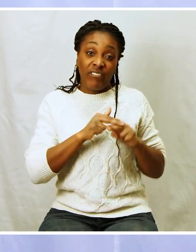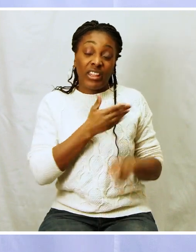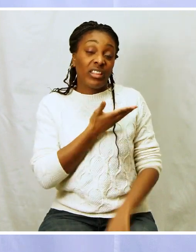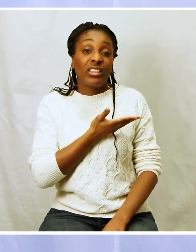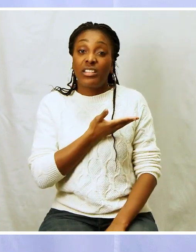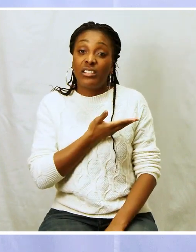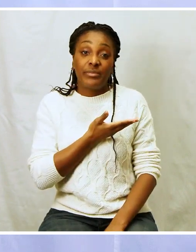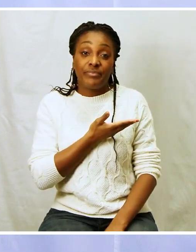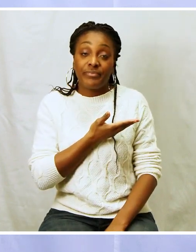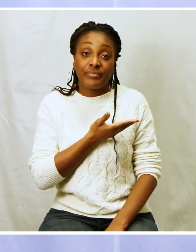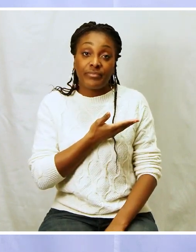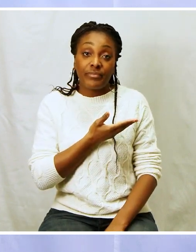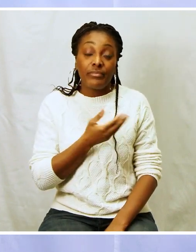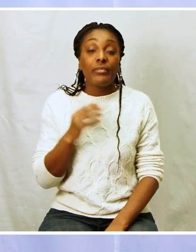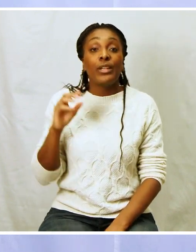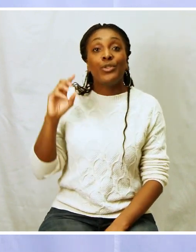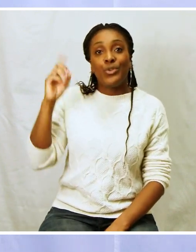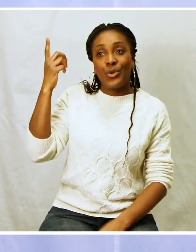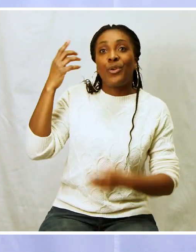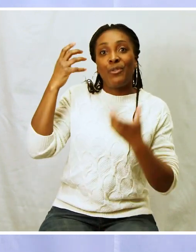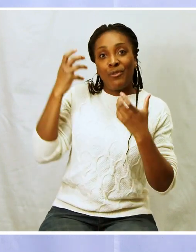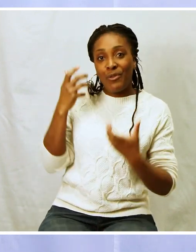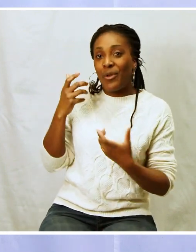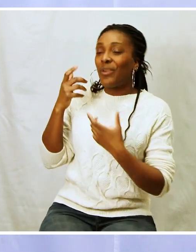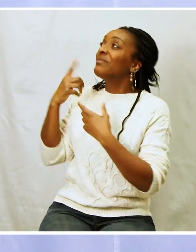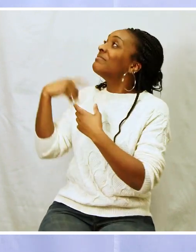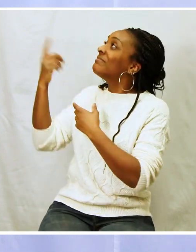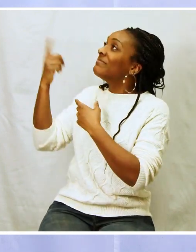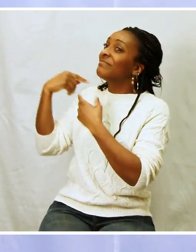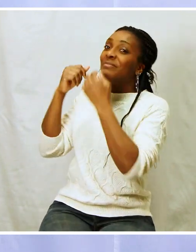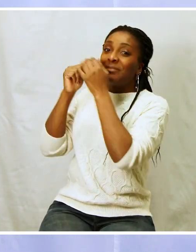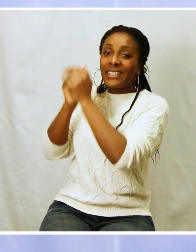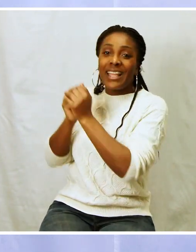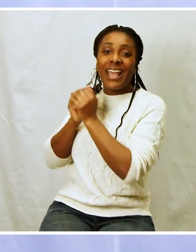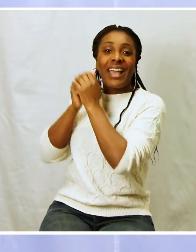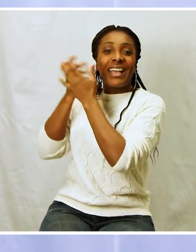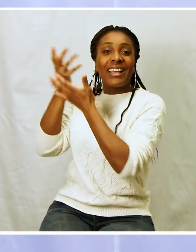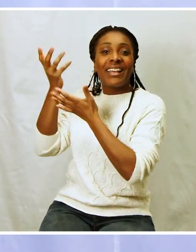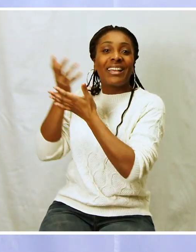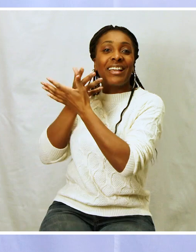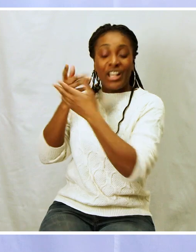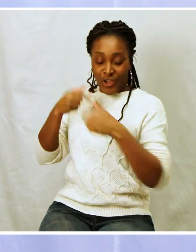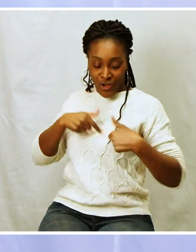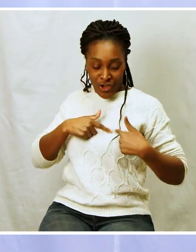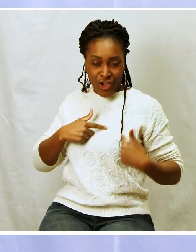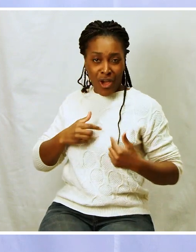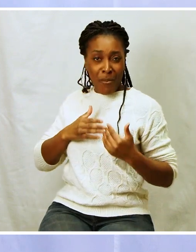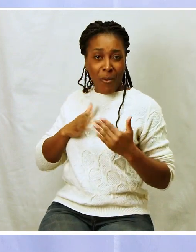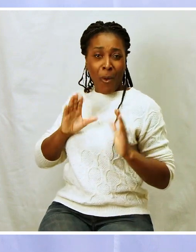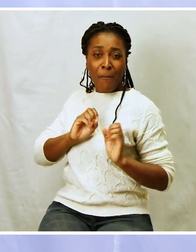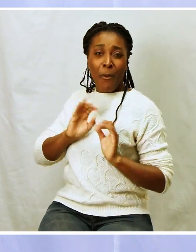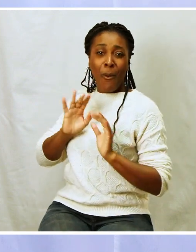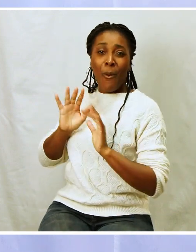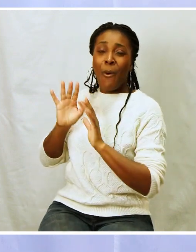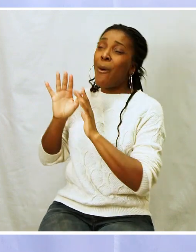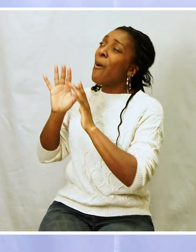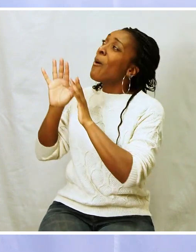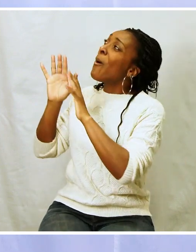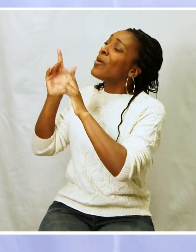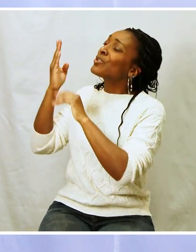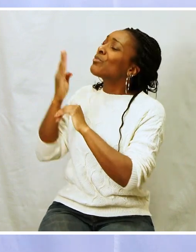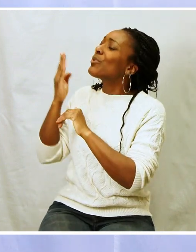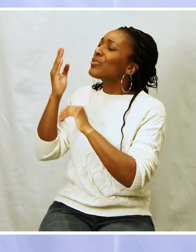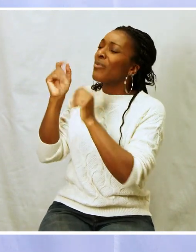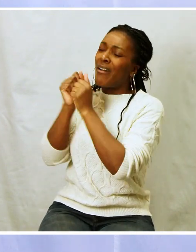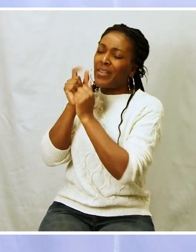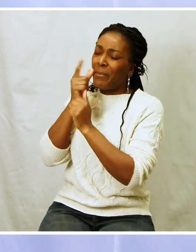Dieu, quand il veut qu'on ait un cœur à cœur avec lui, il veut que ça parte de notre cœur à nous, ce désir de dire « j'ai besoin d'être avec mon